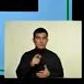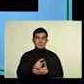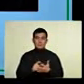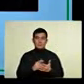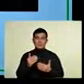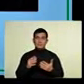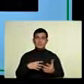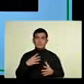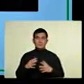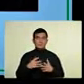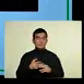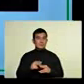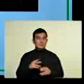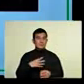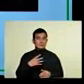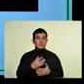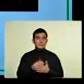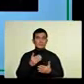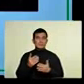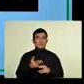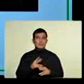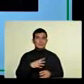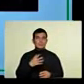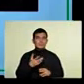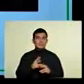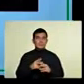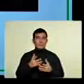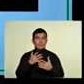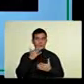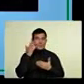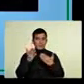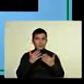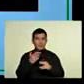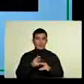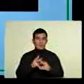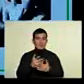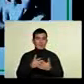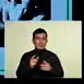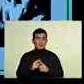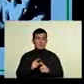прочитаем отрывок стихотворения «Веселые путешествия от А до Я».